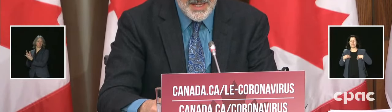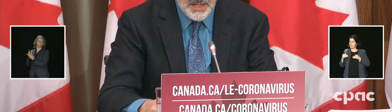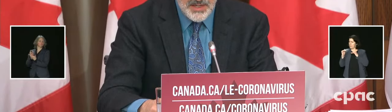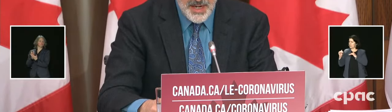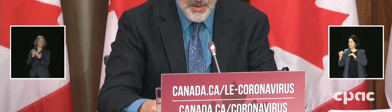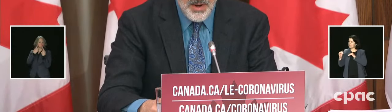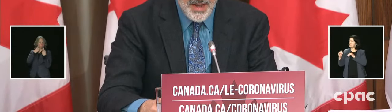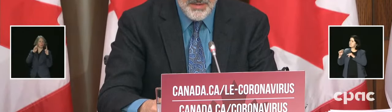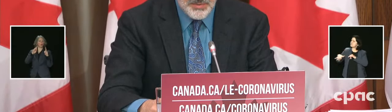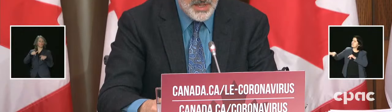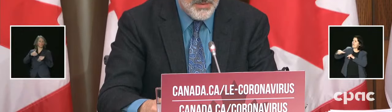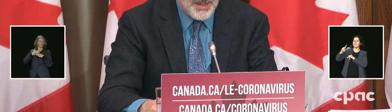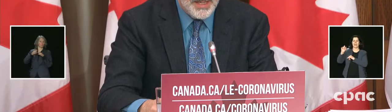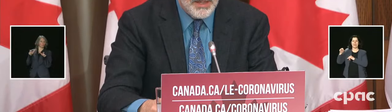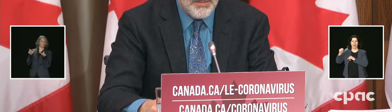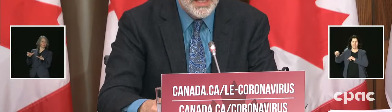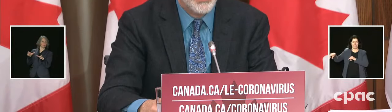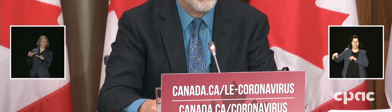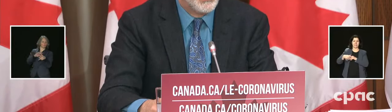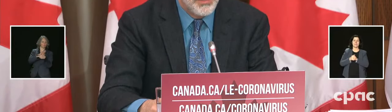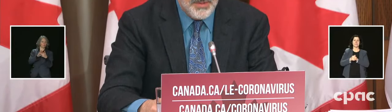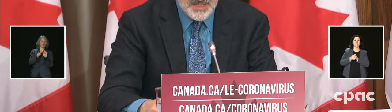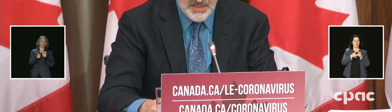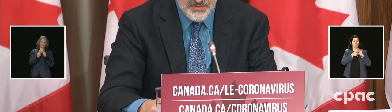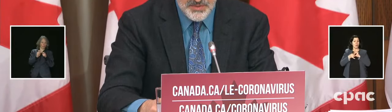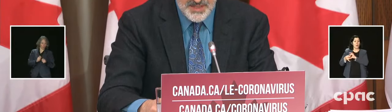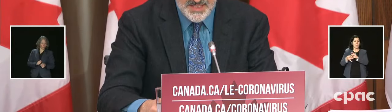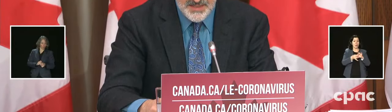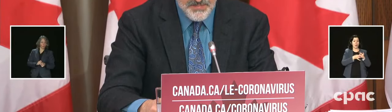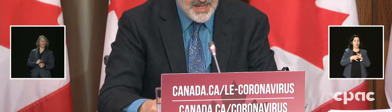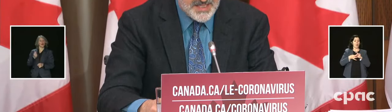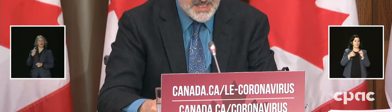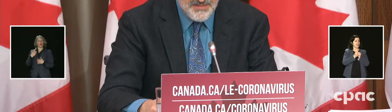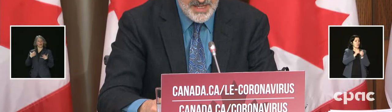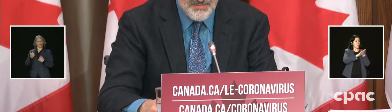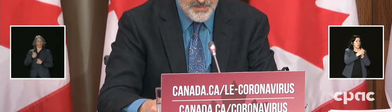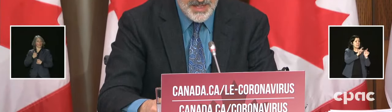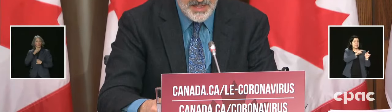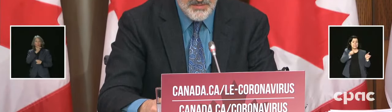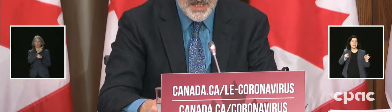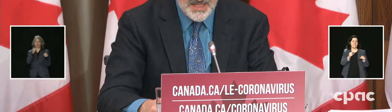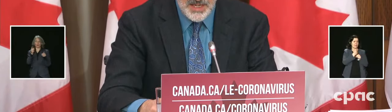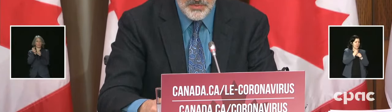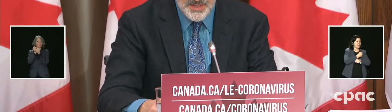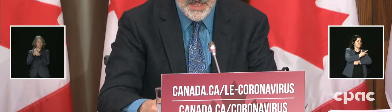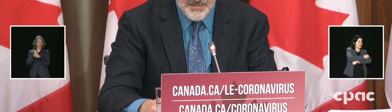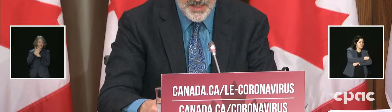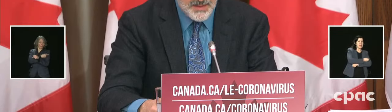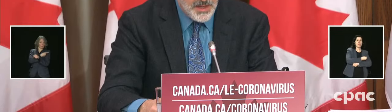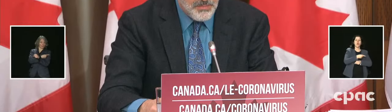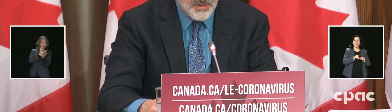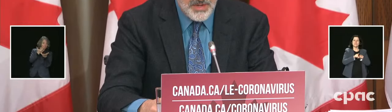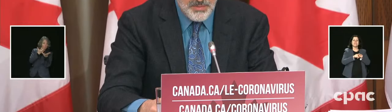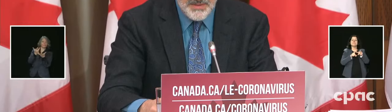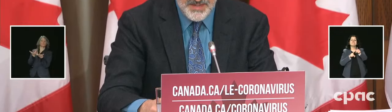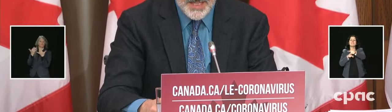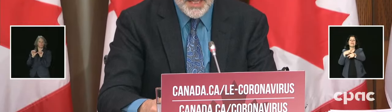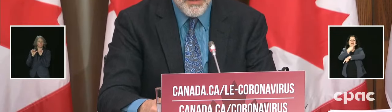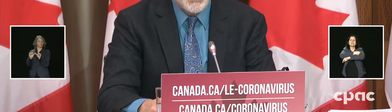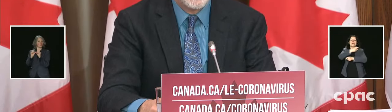Santé Canada collabore avec tous les fabricants de vaccins contre la COVID-19 autorisés, ainsi qu'avec les fabricants de vaccins en cours d'examen, pour